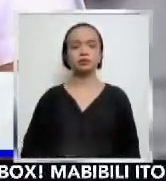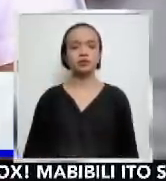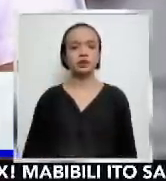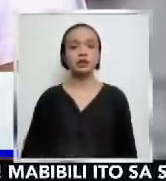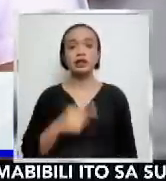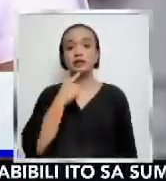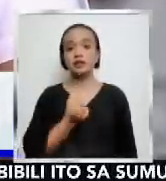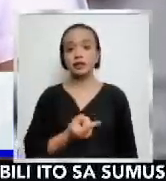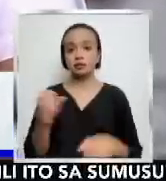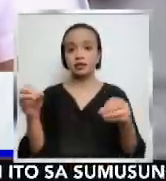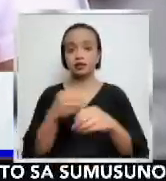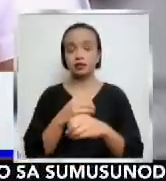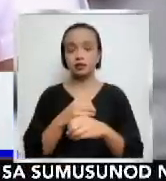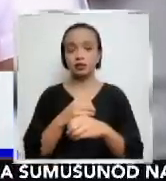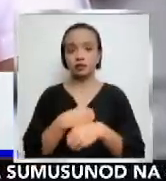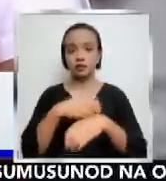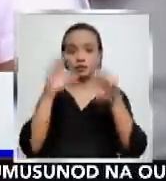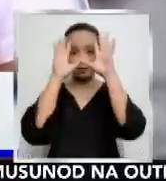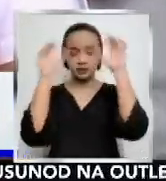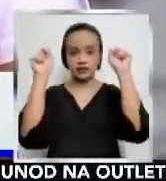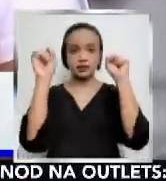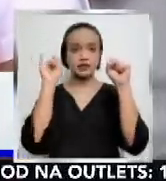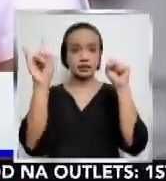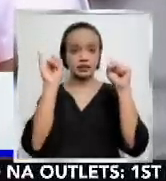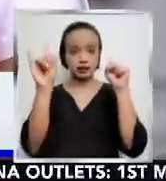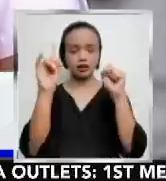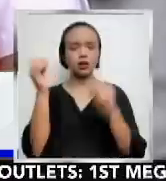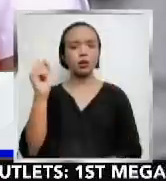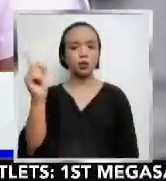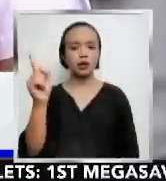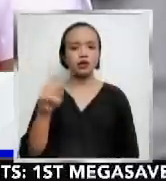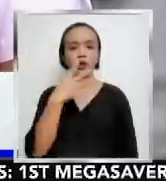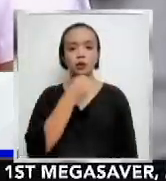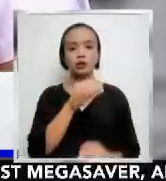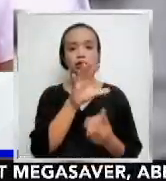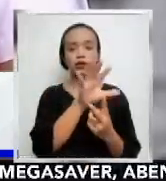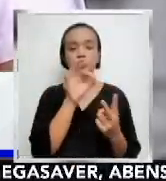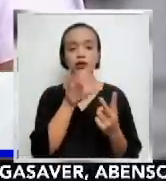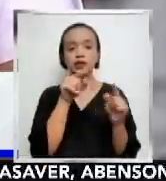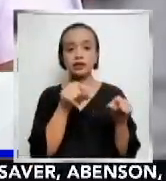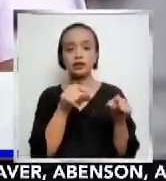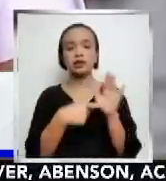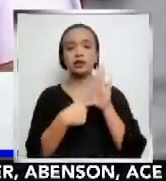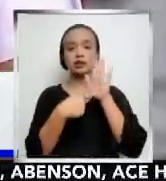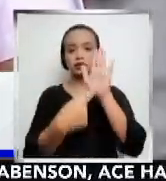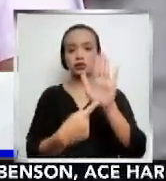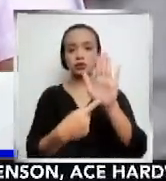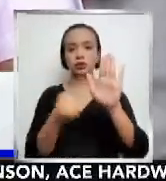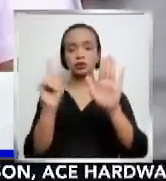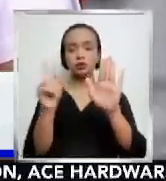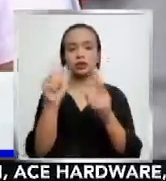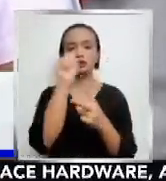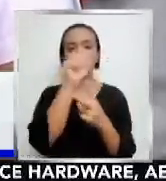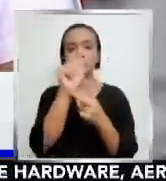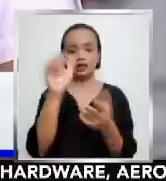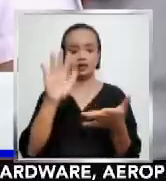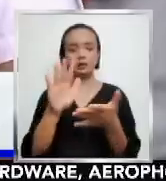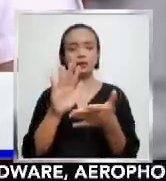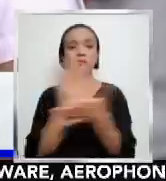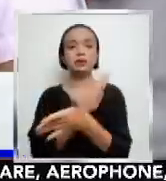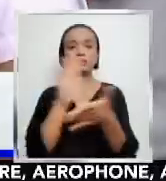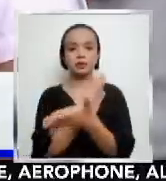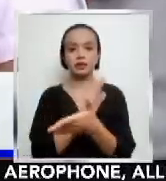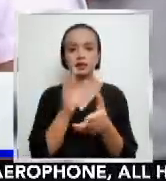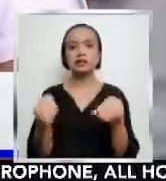the Press Secretary OIC Cheloy Garafil ang appointment ni Punay na nagpakita rin ng kanyang appointment papers sa GMA